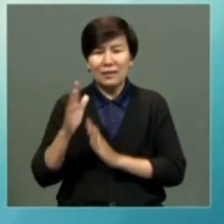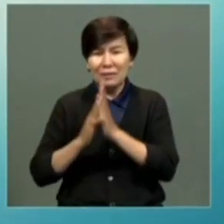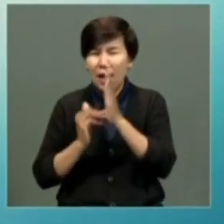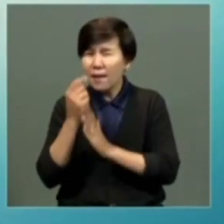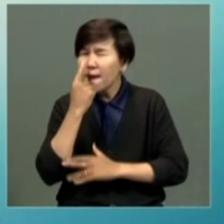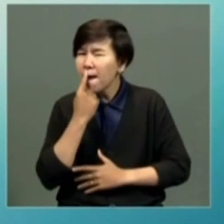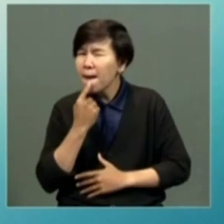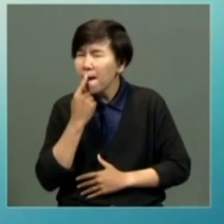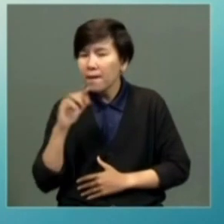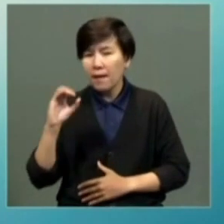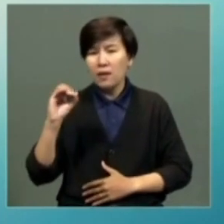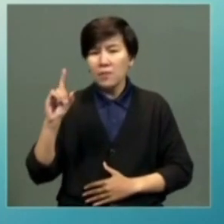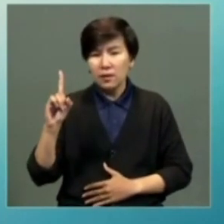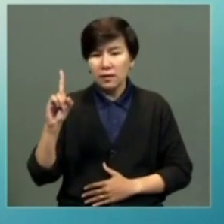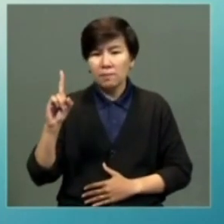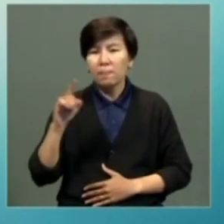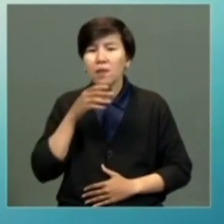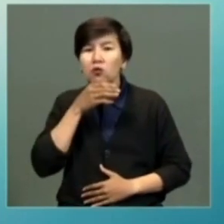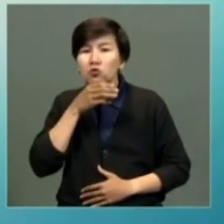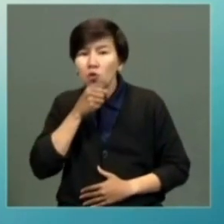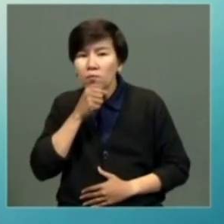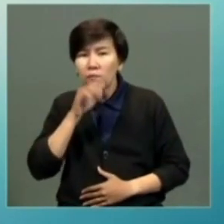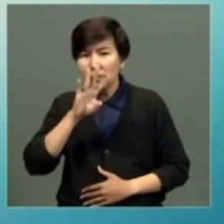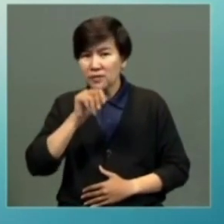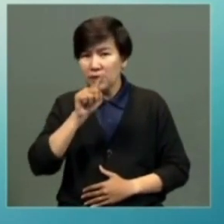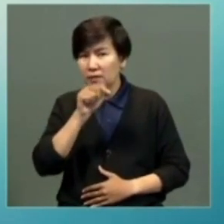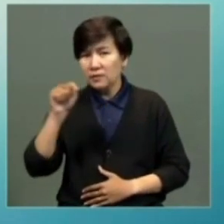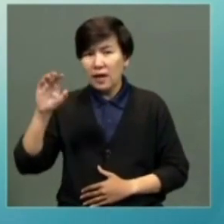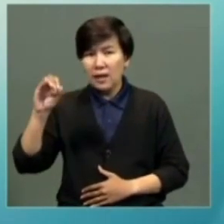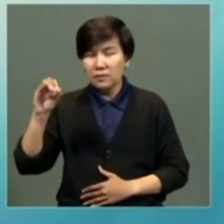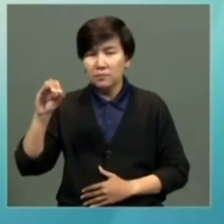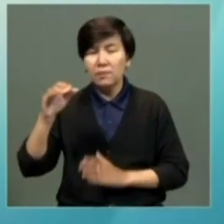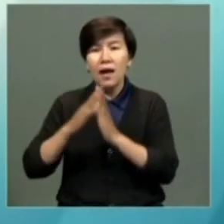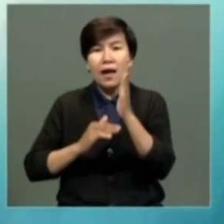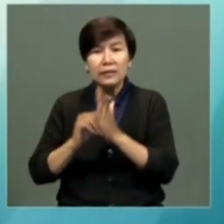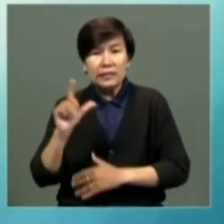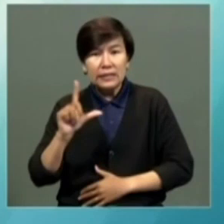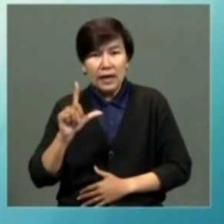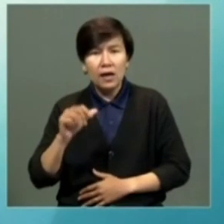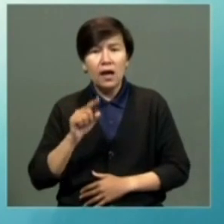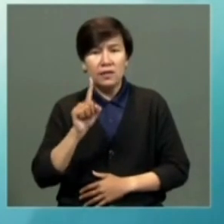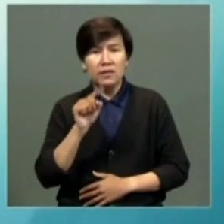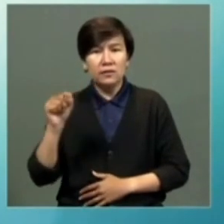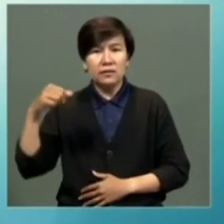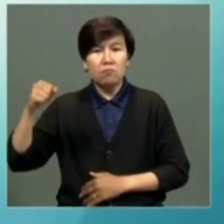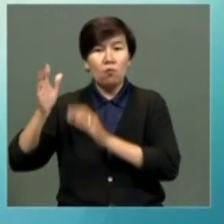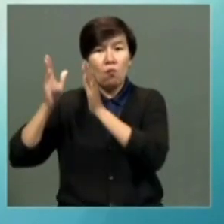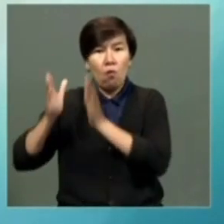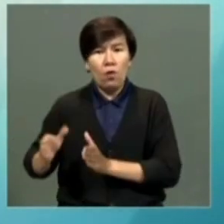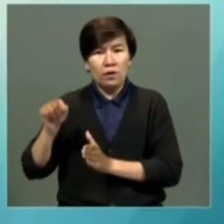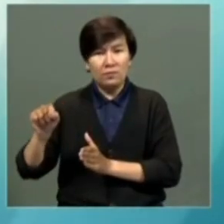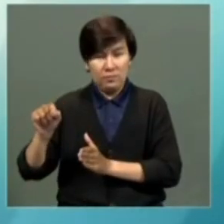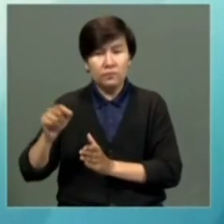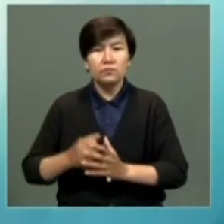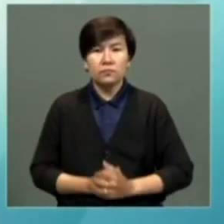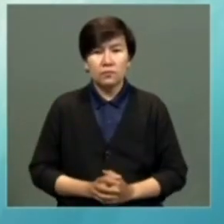ยนะครับ51นะครับสีส้มเนี่ย11ถึง50แล้วก็สีเหลืองนี่1ถึง10รายนะครับก็เกินกว่าครึ่งไปแล้วนะครับนี่